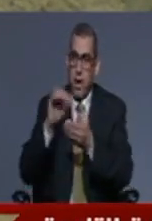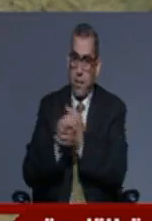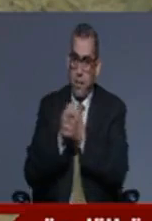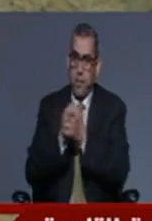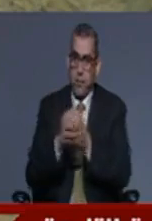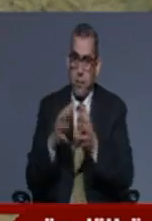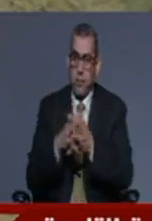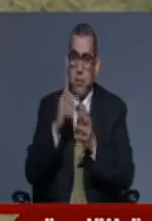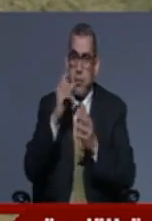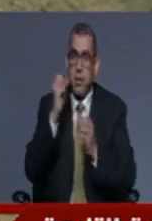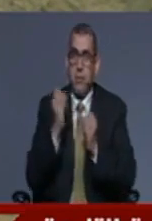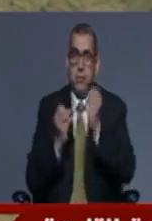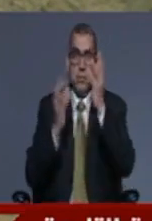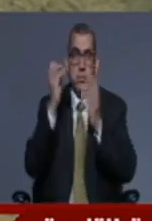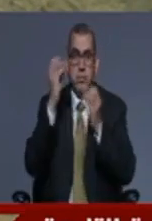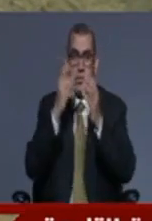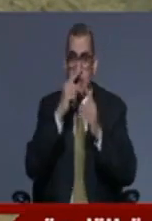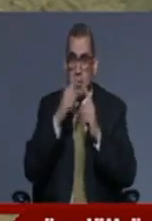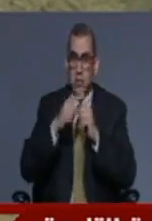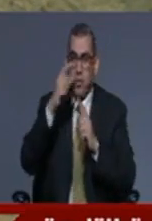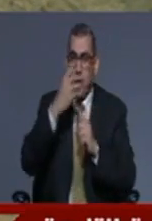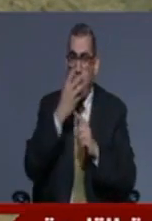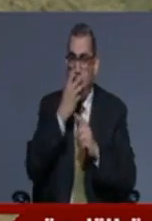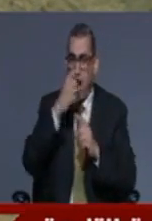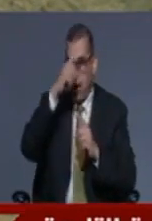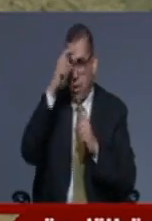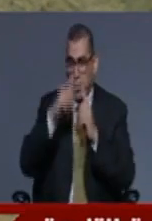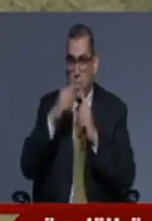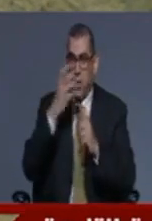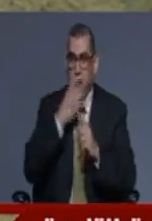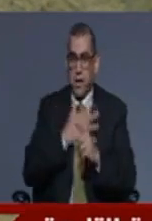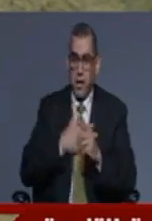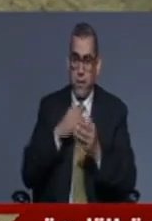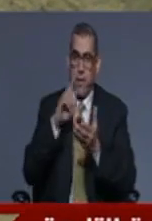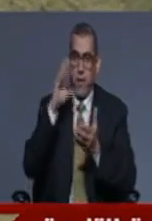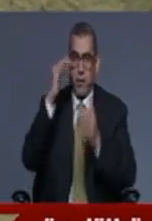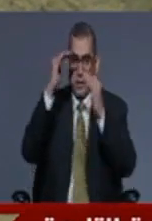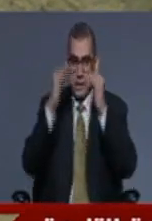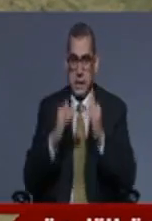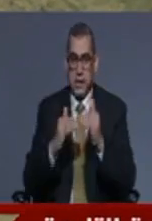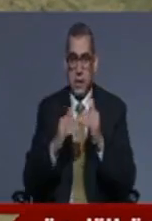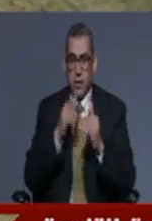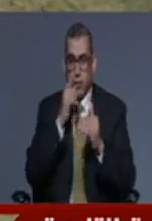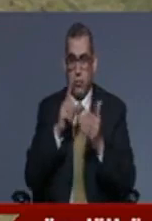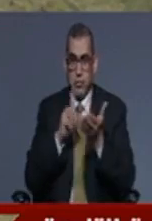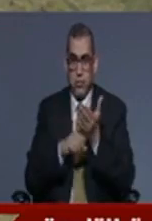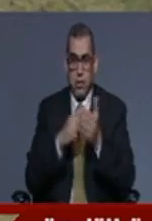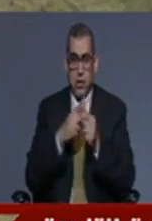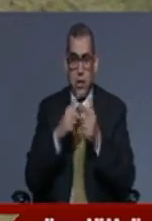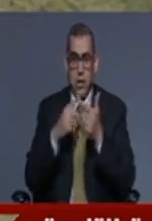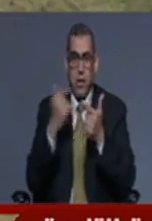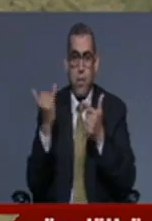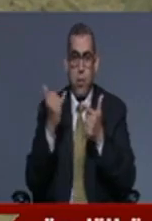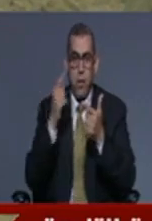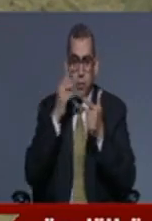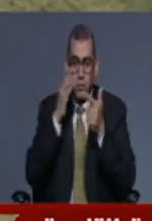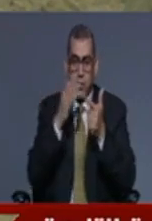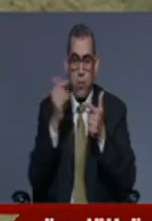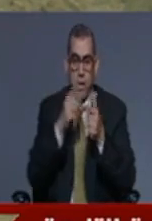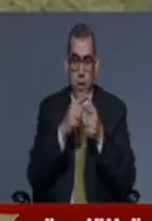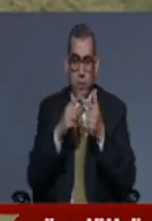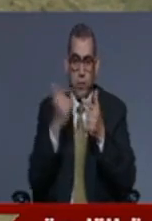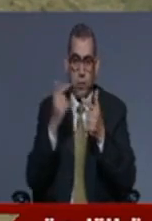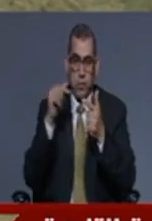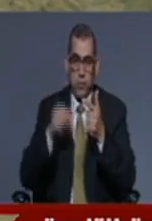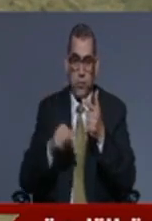وتقليل نسبة الكربون في العالم. هذين هما الأمرين الذي يجب أن نركز علينا